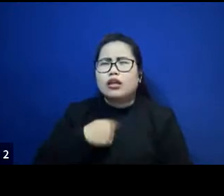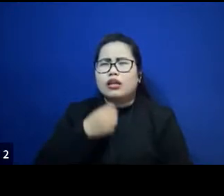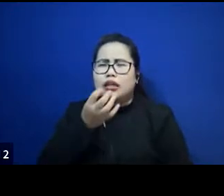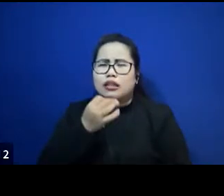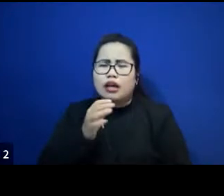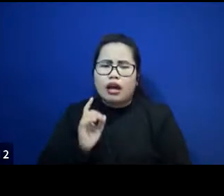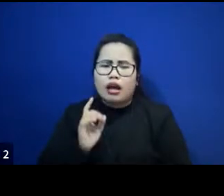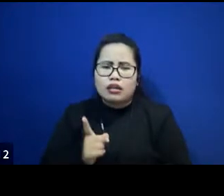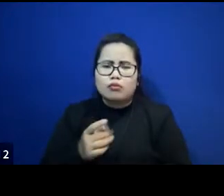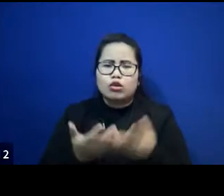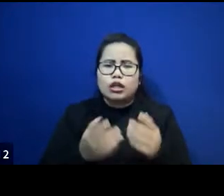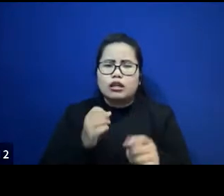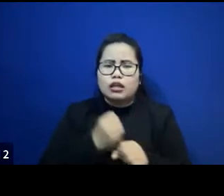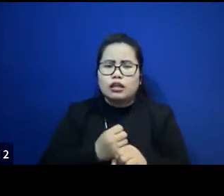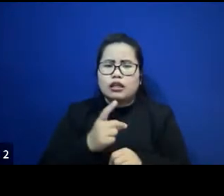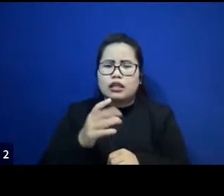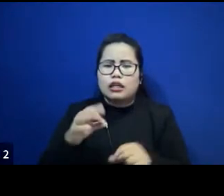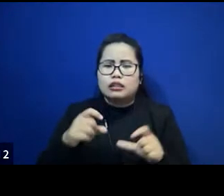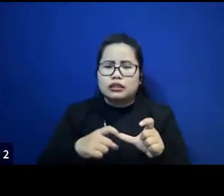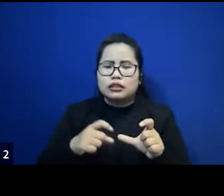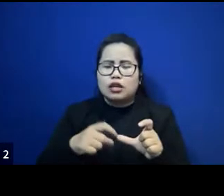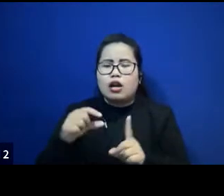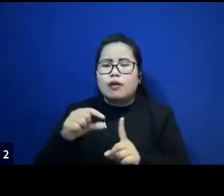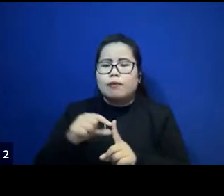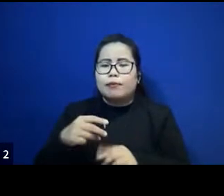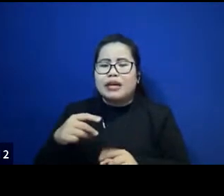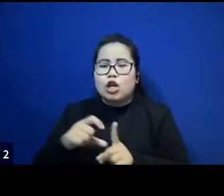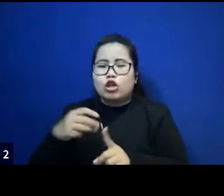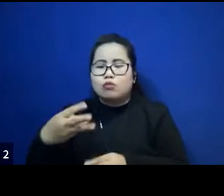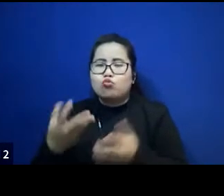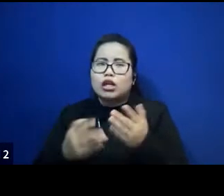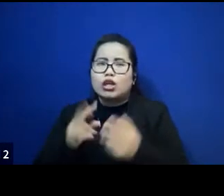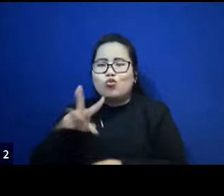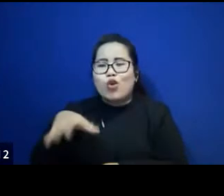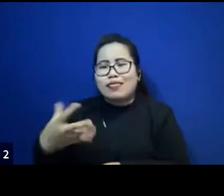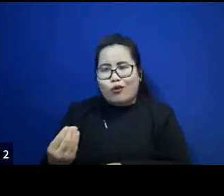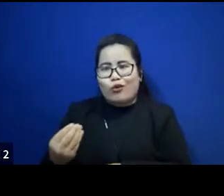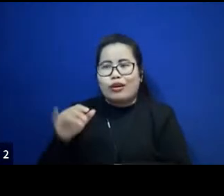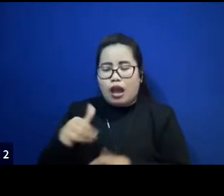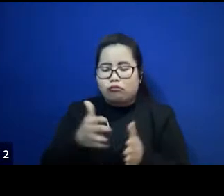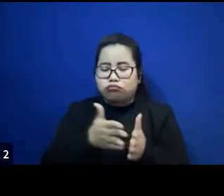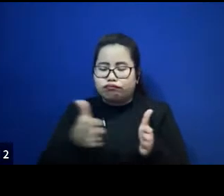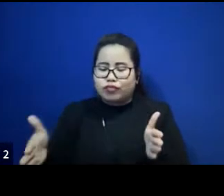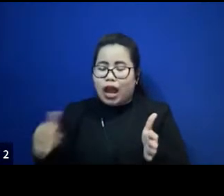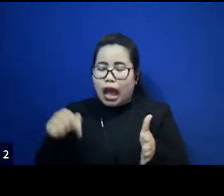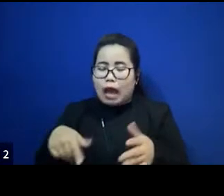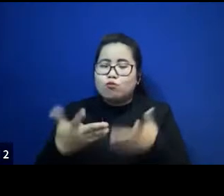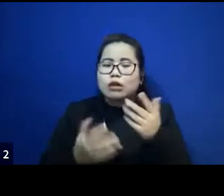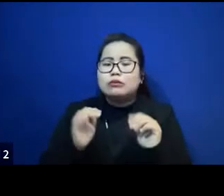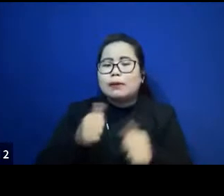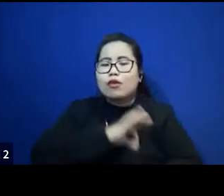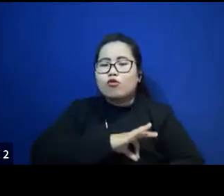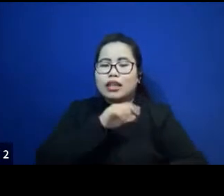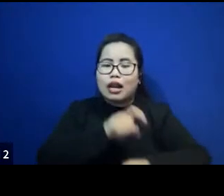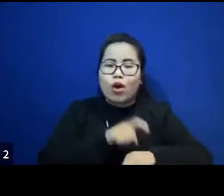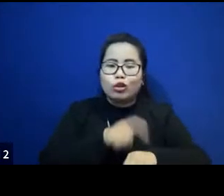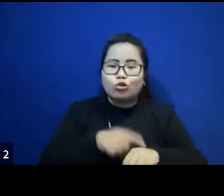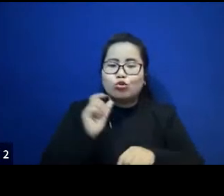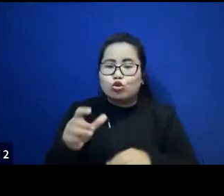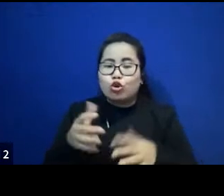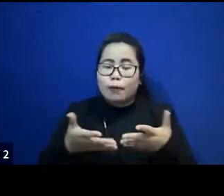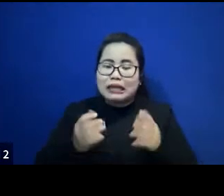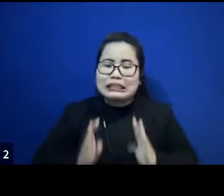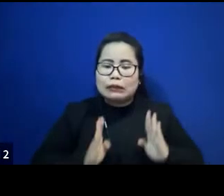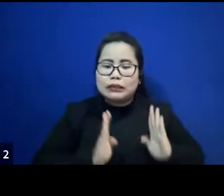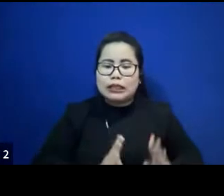period juga itu pak masalah 2 tahun katanya Nah itu gunakanlah waktu itu untuk mempersiapkan diri Apa yang harus dilakukan